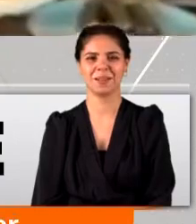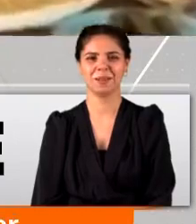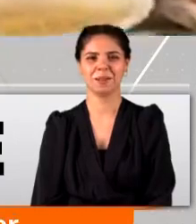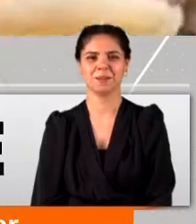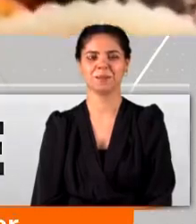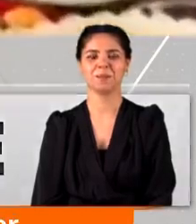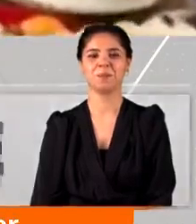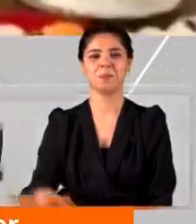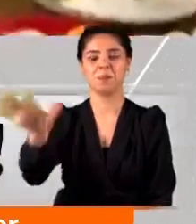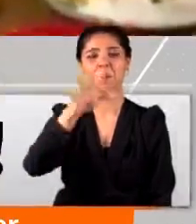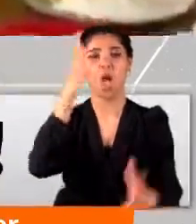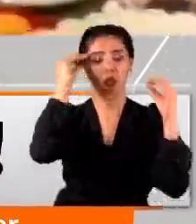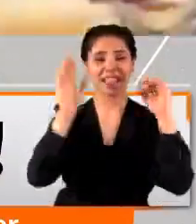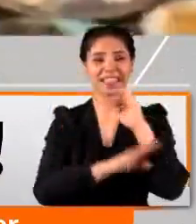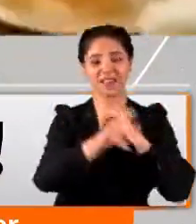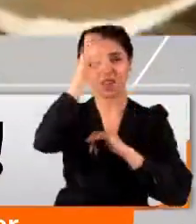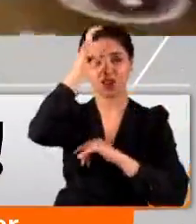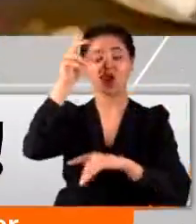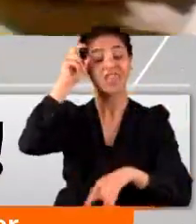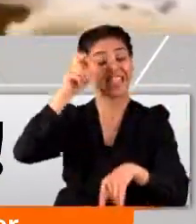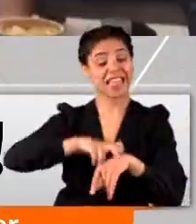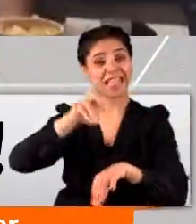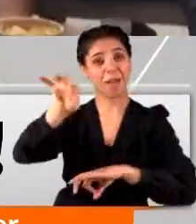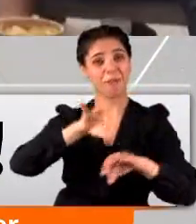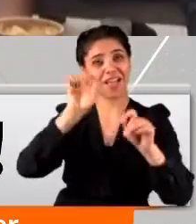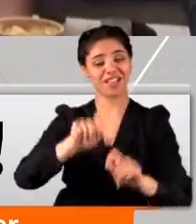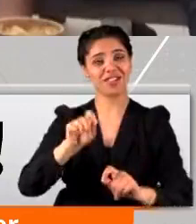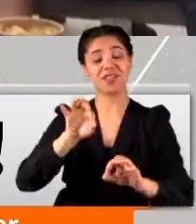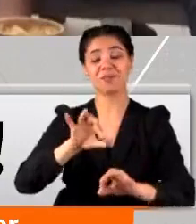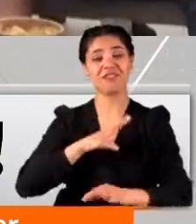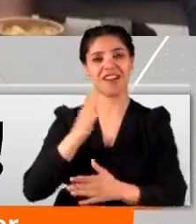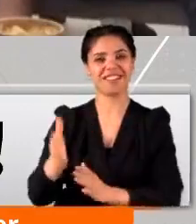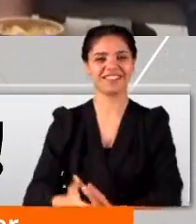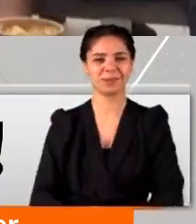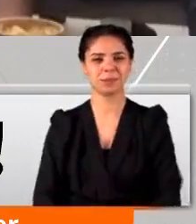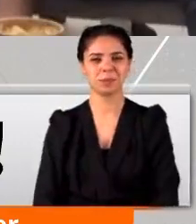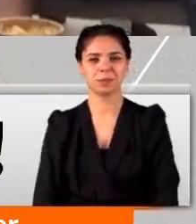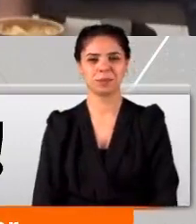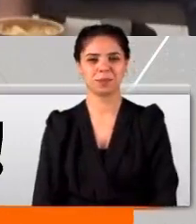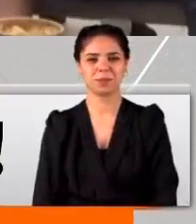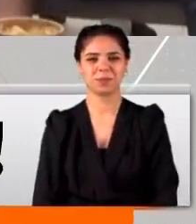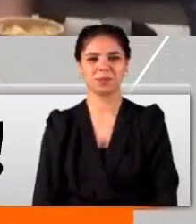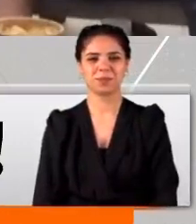Gurbetçi Daltonlar şimdi intikam planları yapıyor. Çok güzel tongaya düştük. Ya yani bunun bir karşılığı